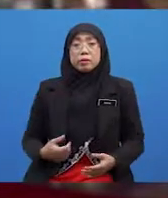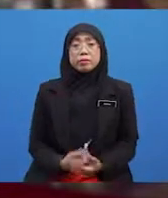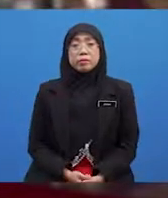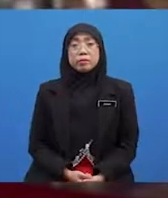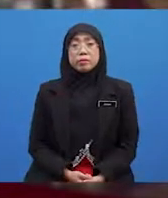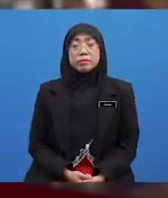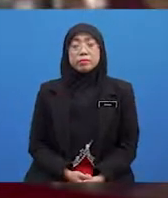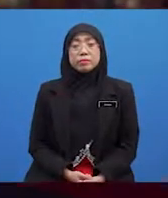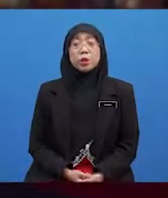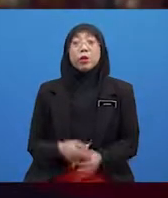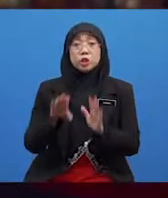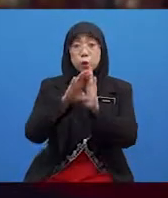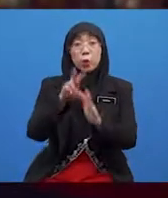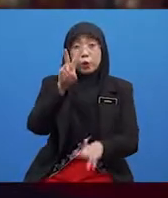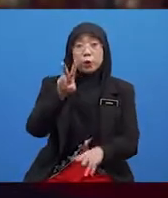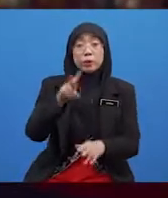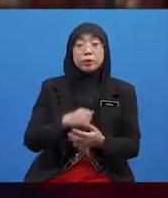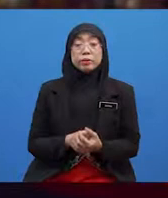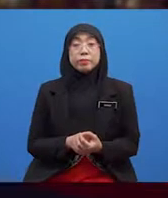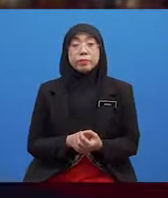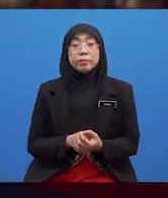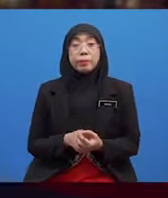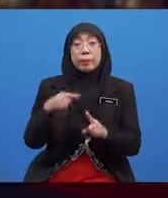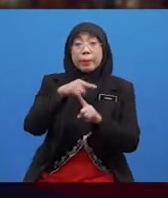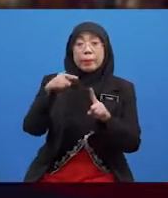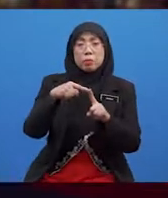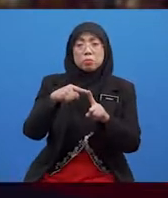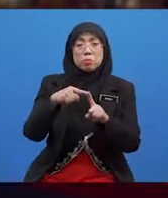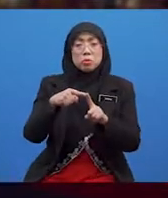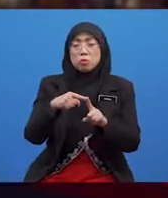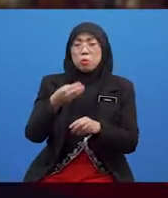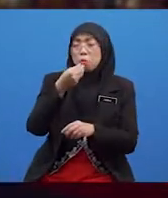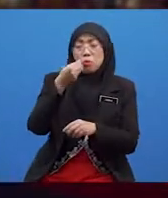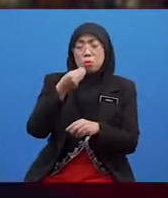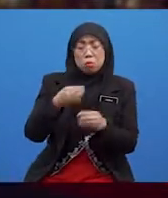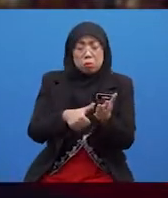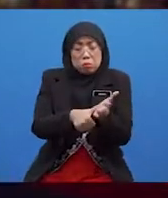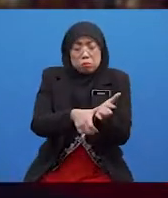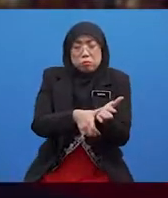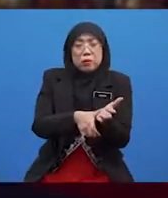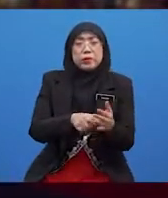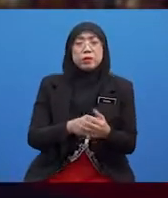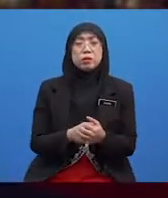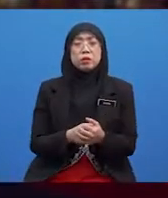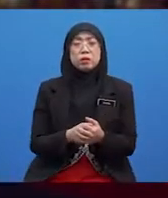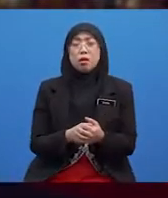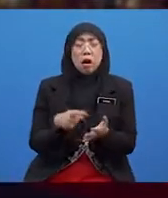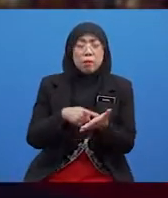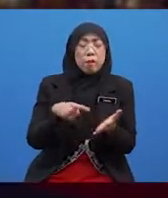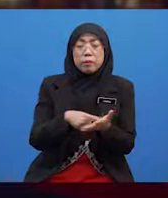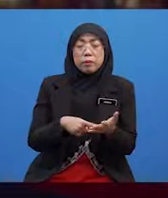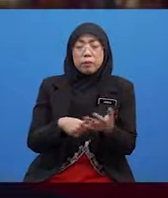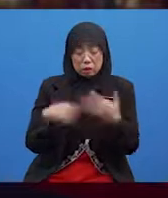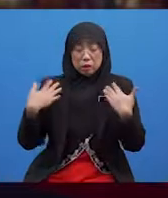Contoh yang kedua, sekiranya seseorang itu menggunakan bahan terlarang seperti dadah, sudah pasti akan